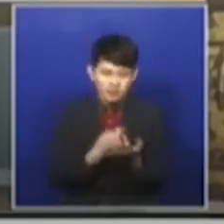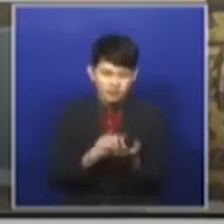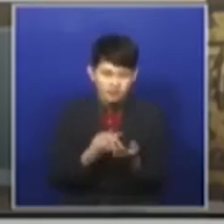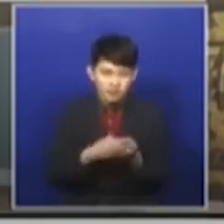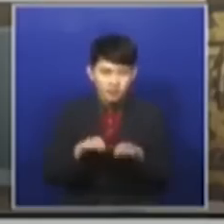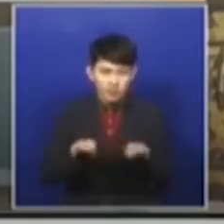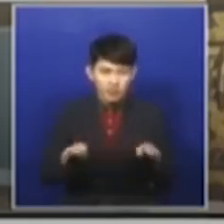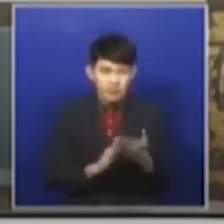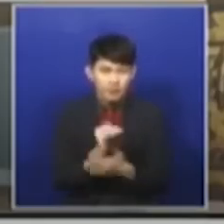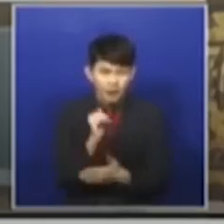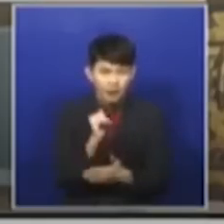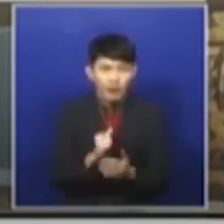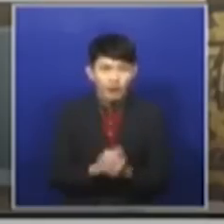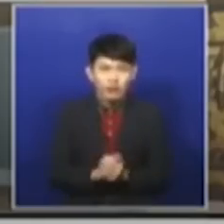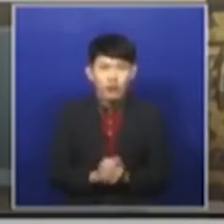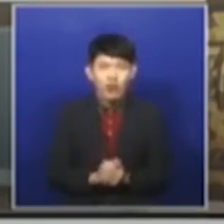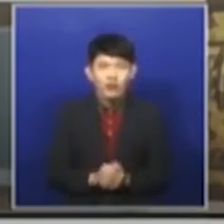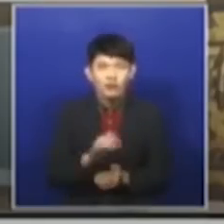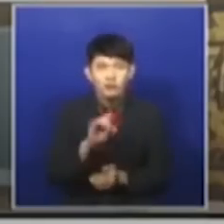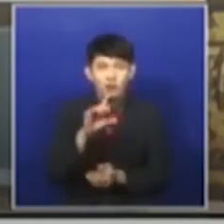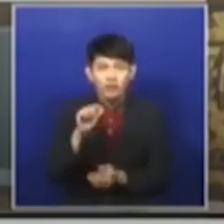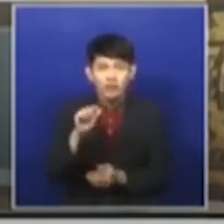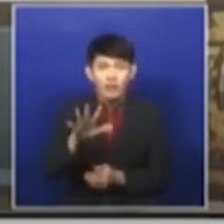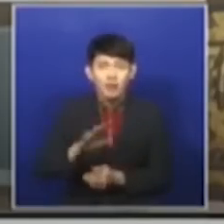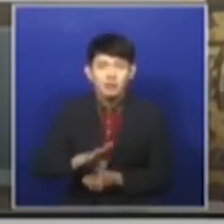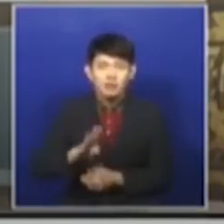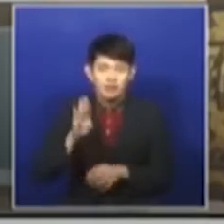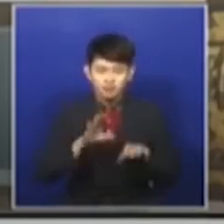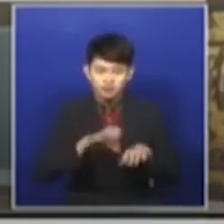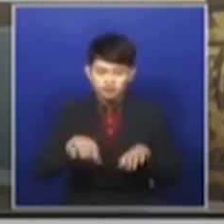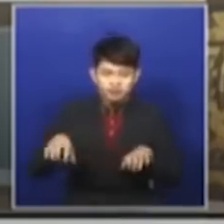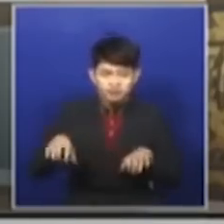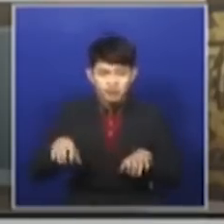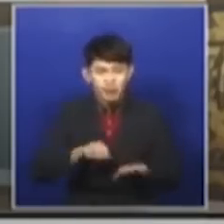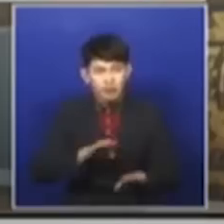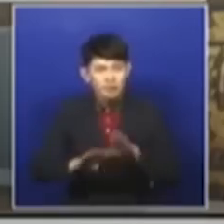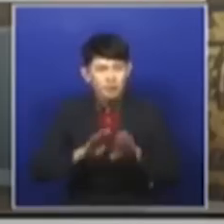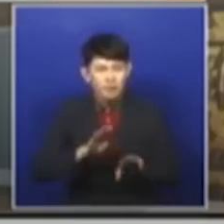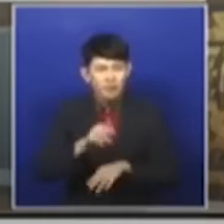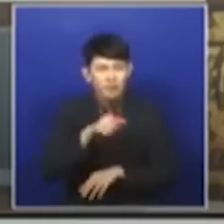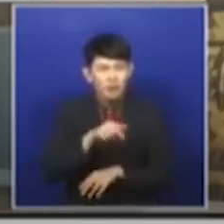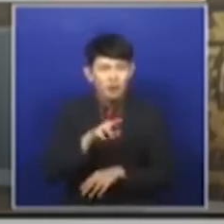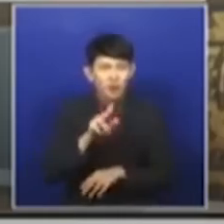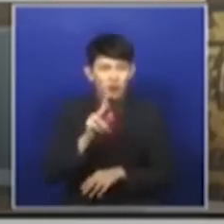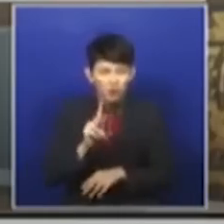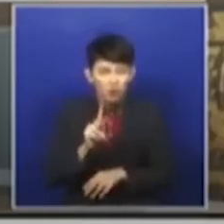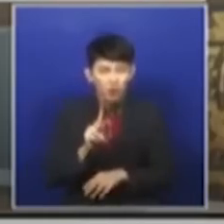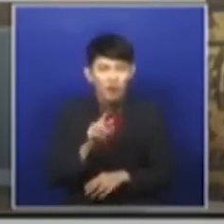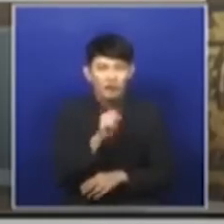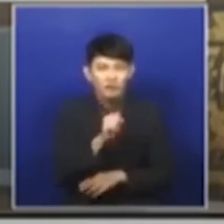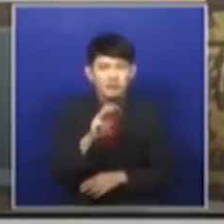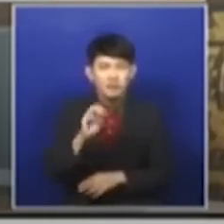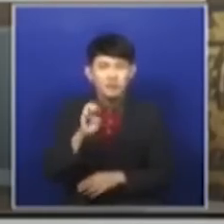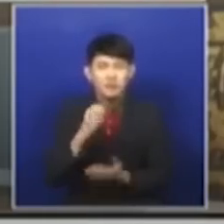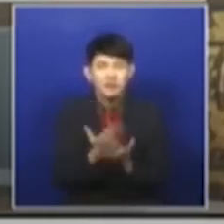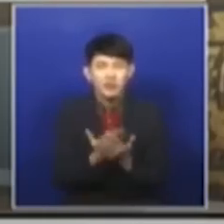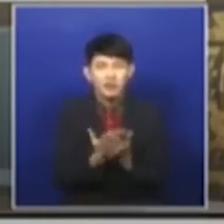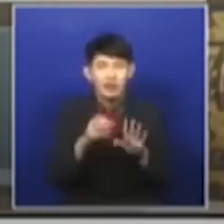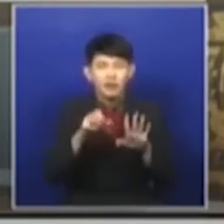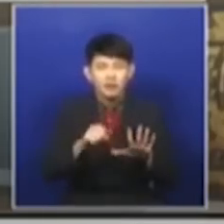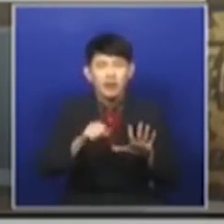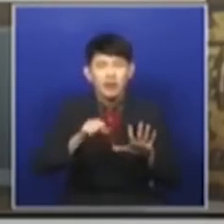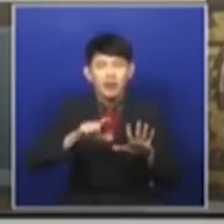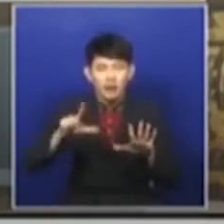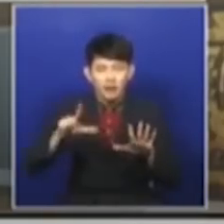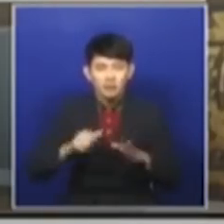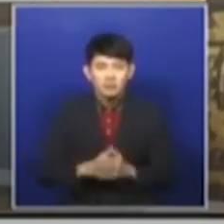ทั้งสิ้น125บริษัทเมื่อเปรียบเทียบกับพ.ร.ก.ให้สินเชื่อ SME วงเงิน 500,000 ล้านบา